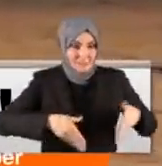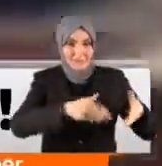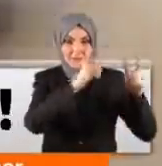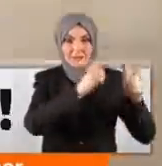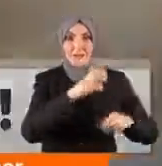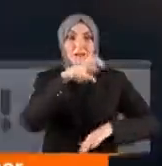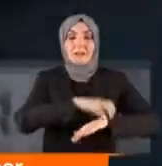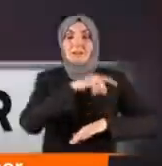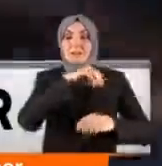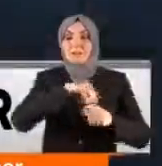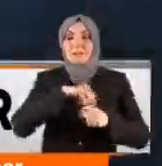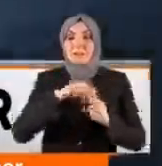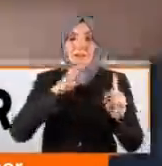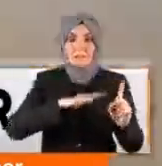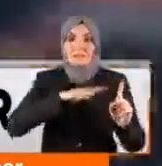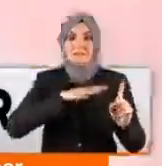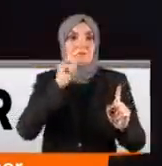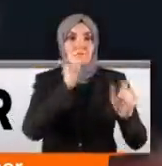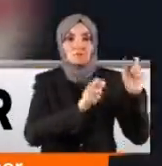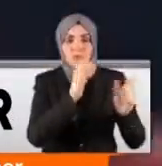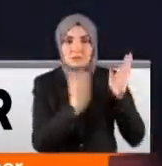saldırdı abone